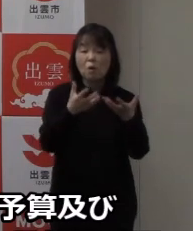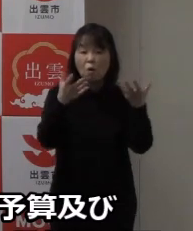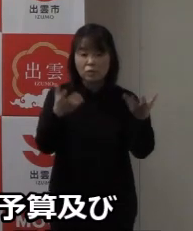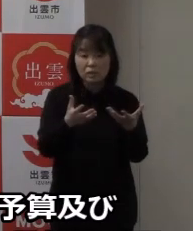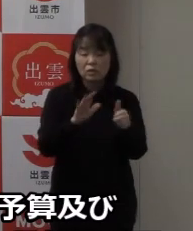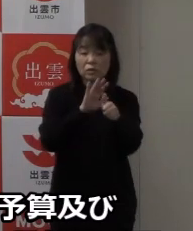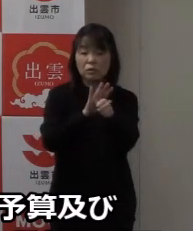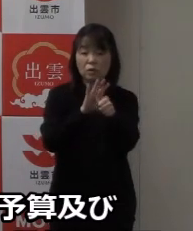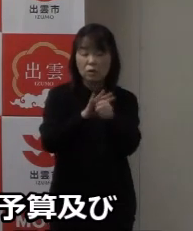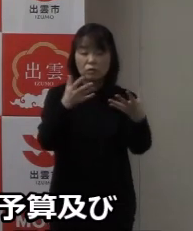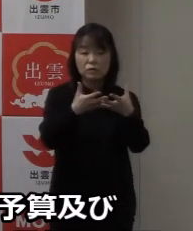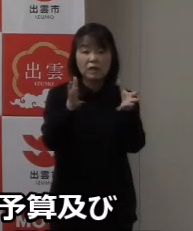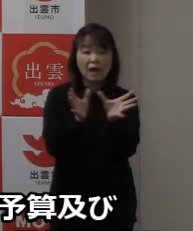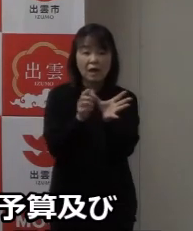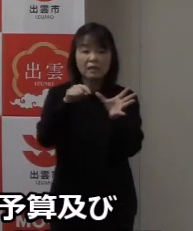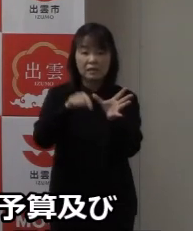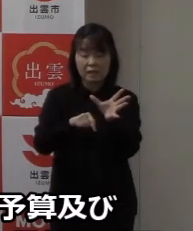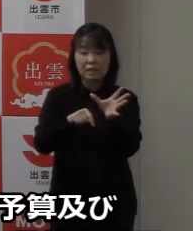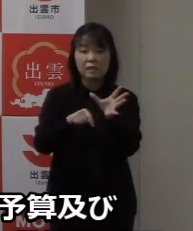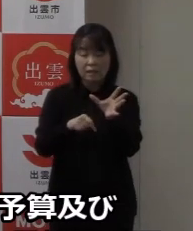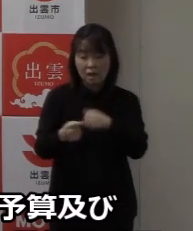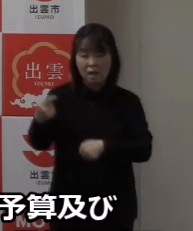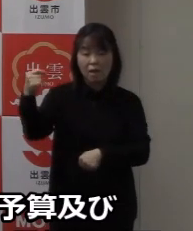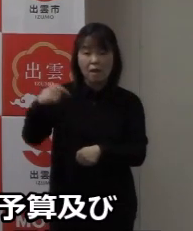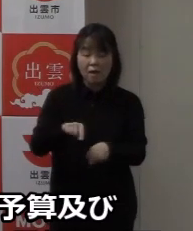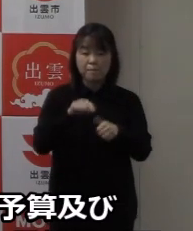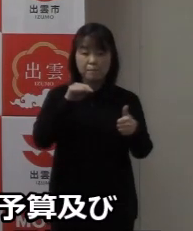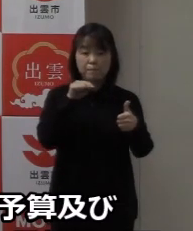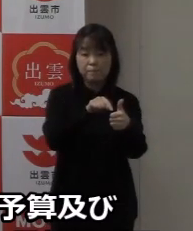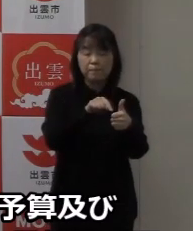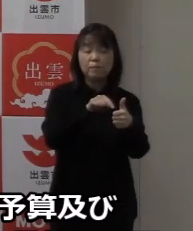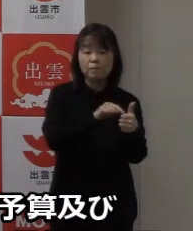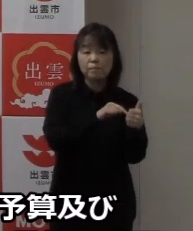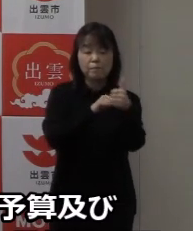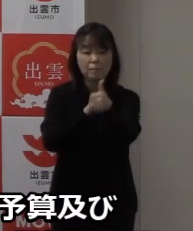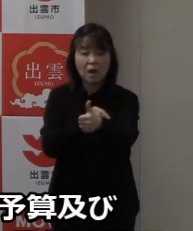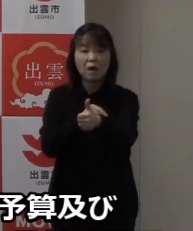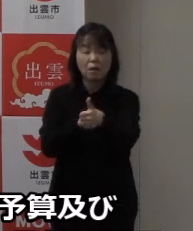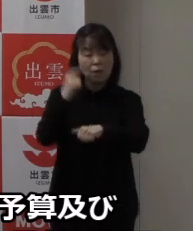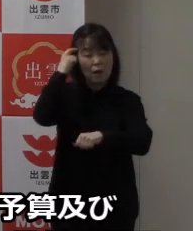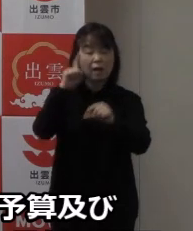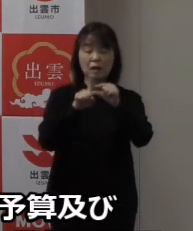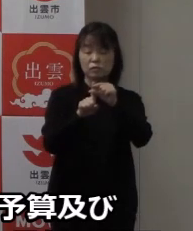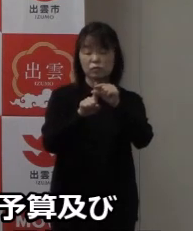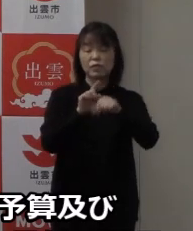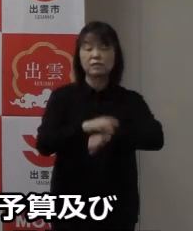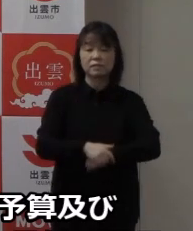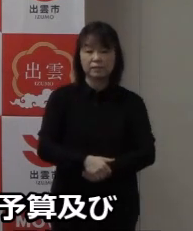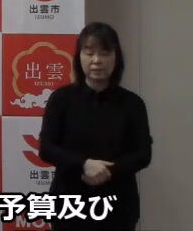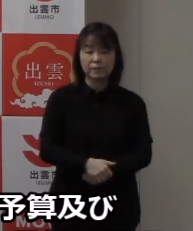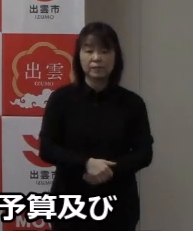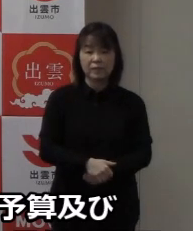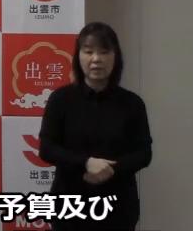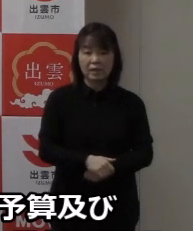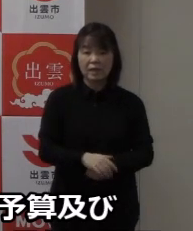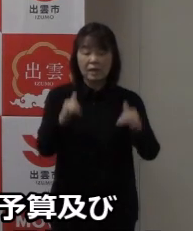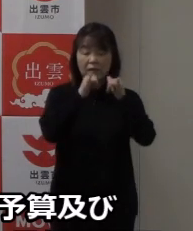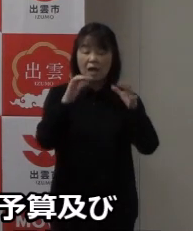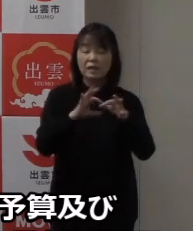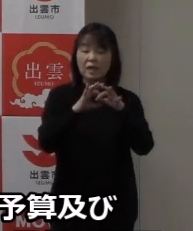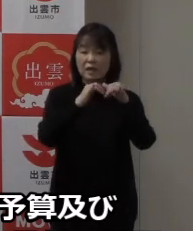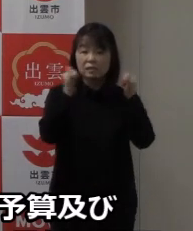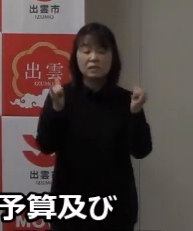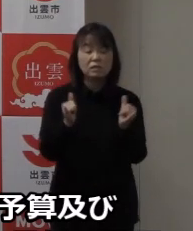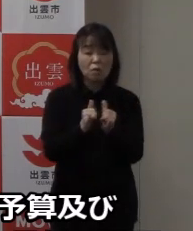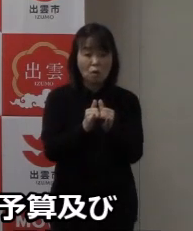ね、増員を検討している考えておるところであります。また関係人口の創出のため、